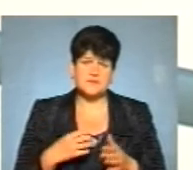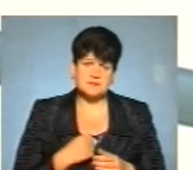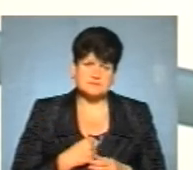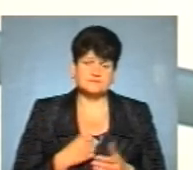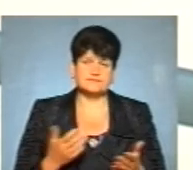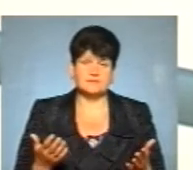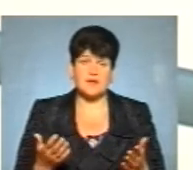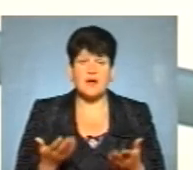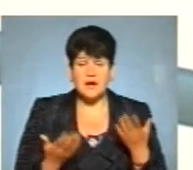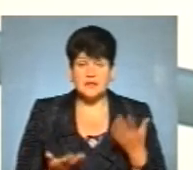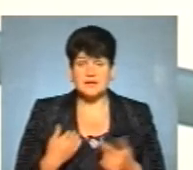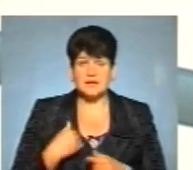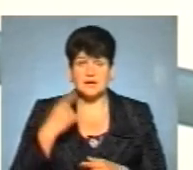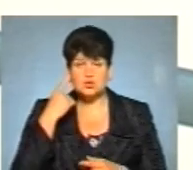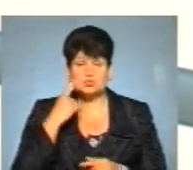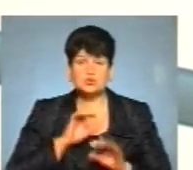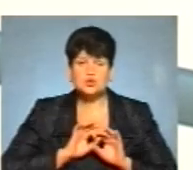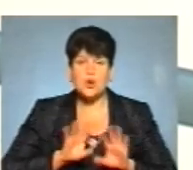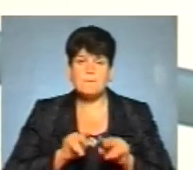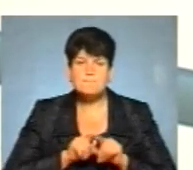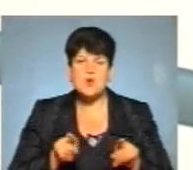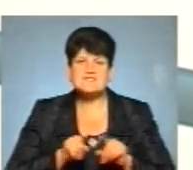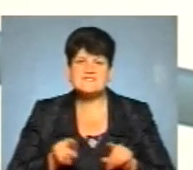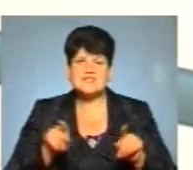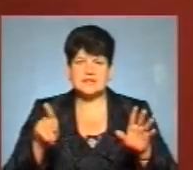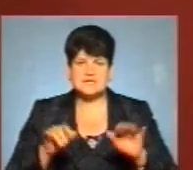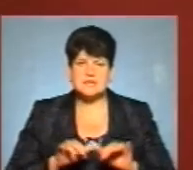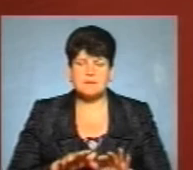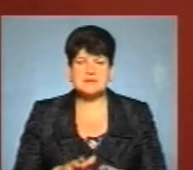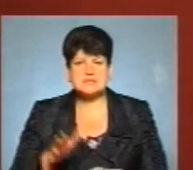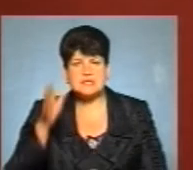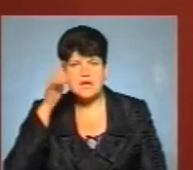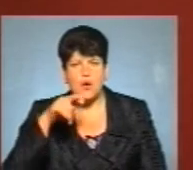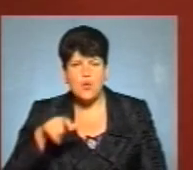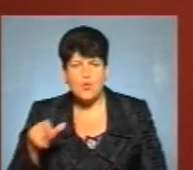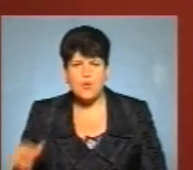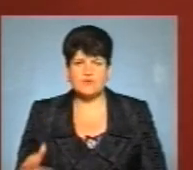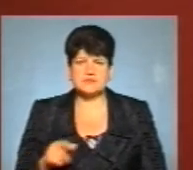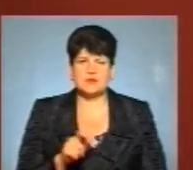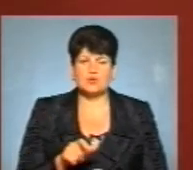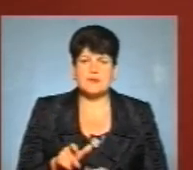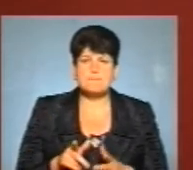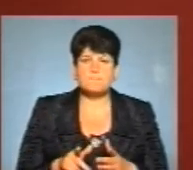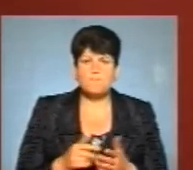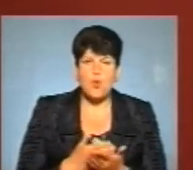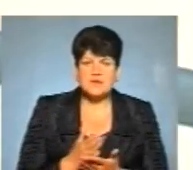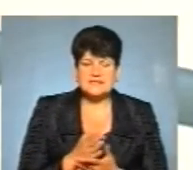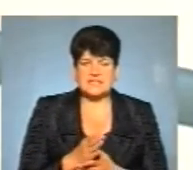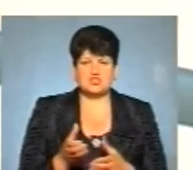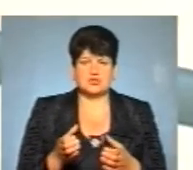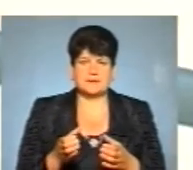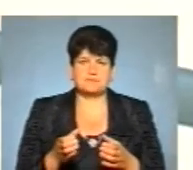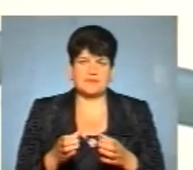засмучують. Але я думаю, що просвітницька місія і тих науковців, тих людей, політичних еліт,